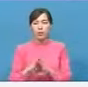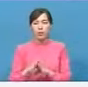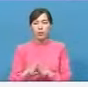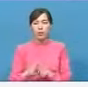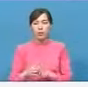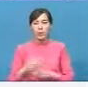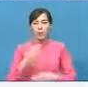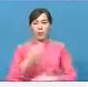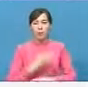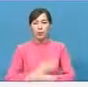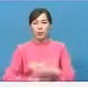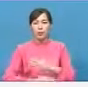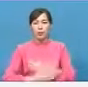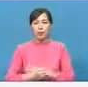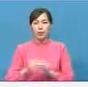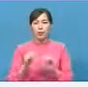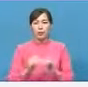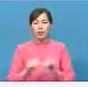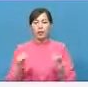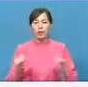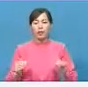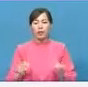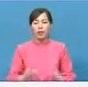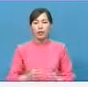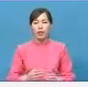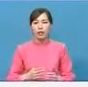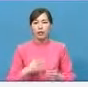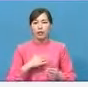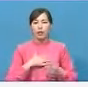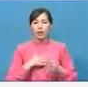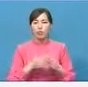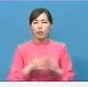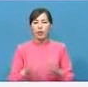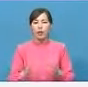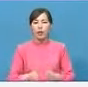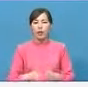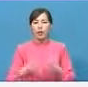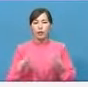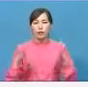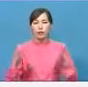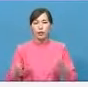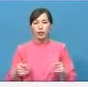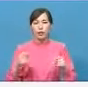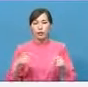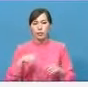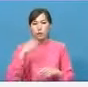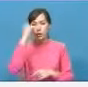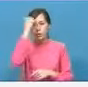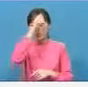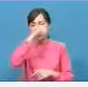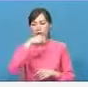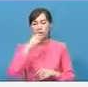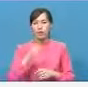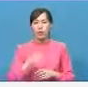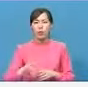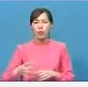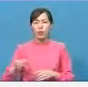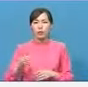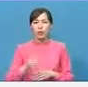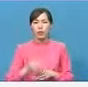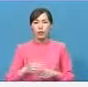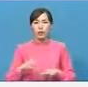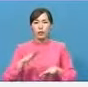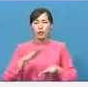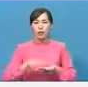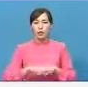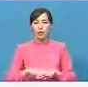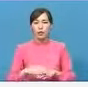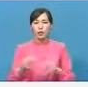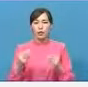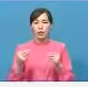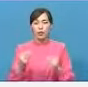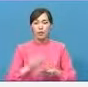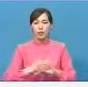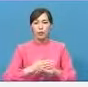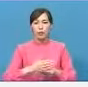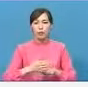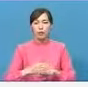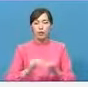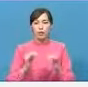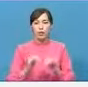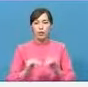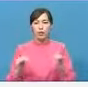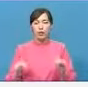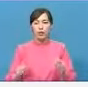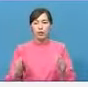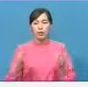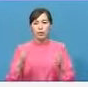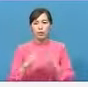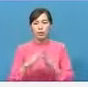мүгедек балаларға деген қамқорлық артып келе жатыр ауданда. Биылғы жылы сол аудандық бюджеттен тиісті қаржылар бөлініп, сол балаларды үйінде